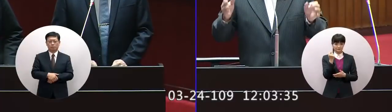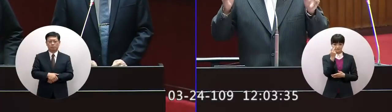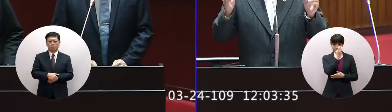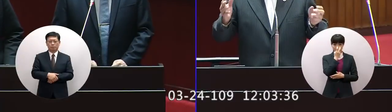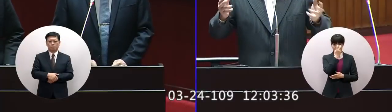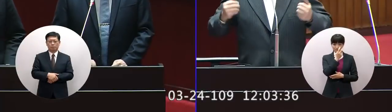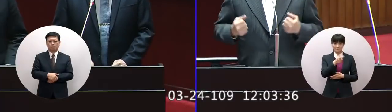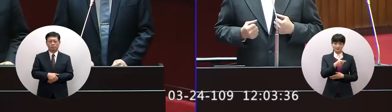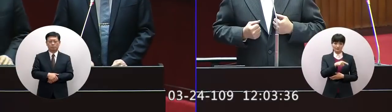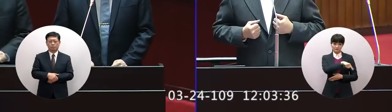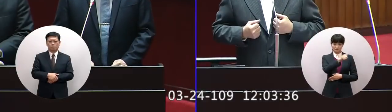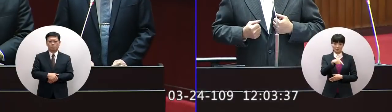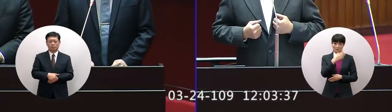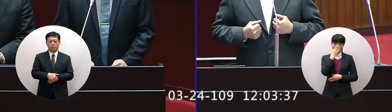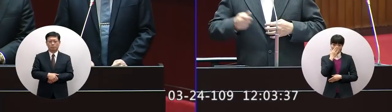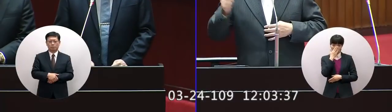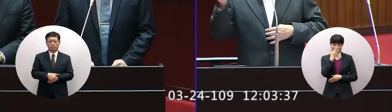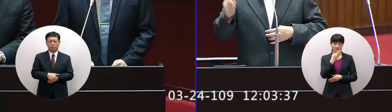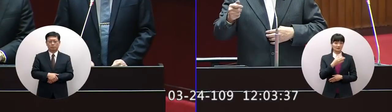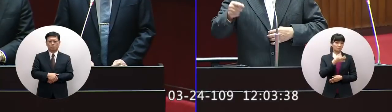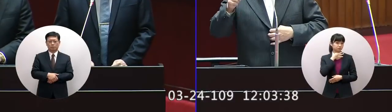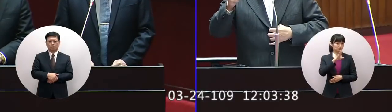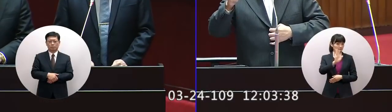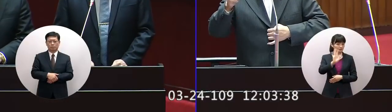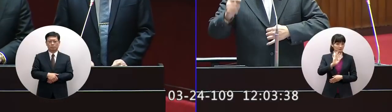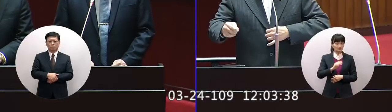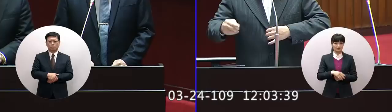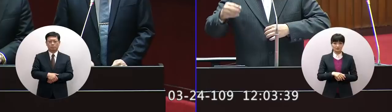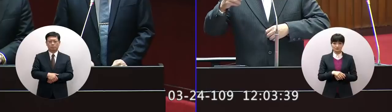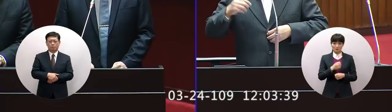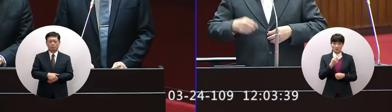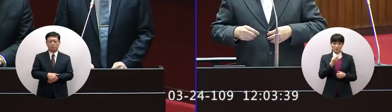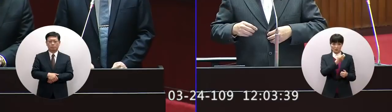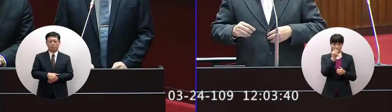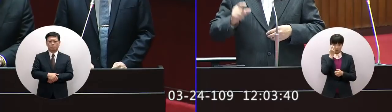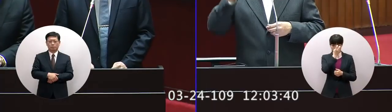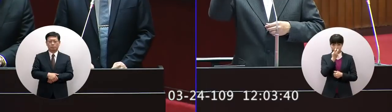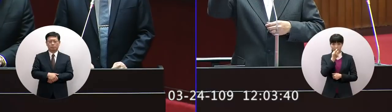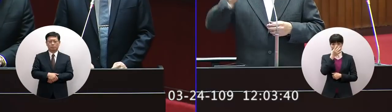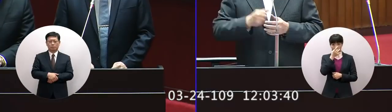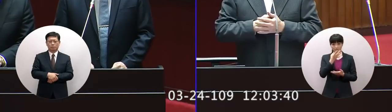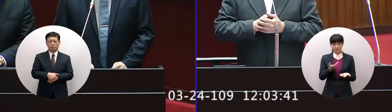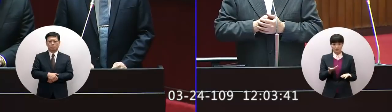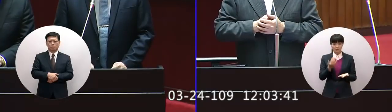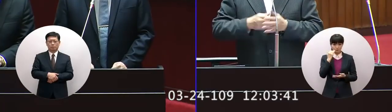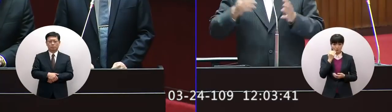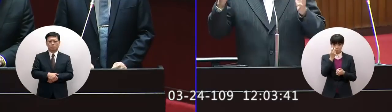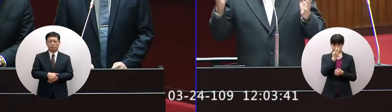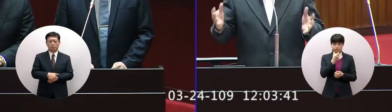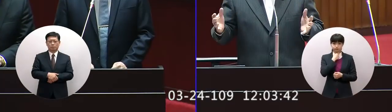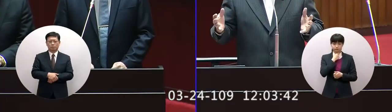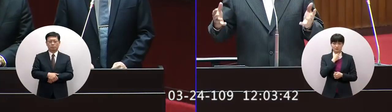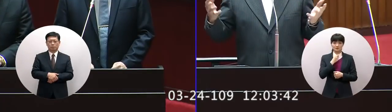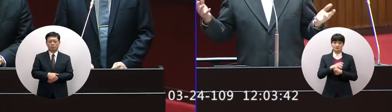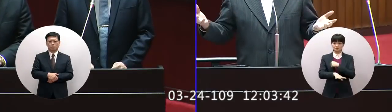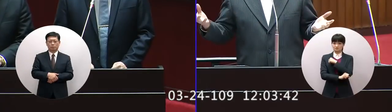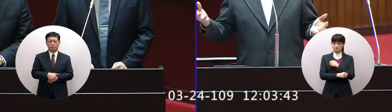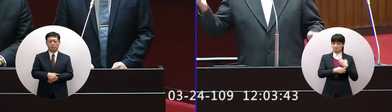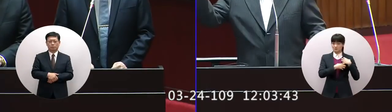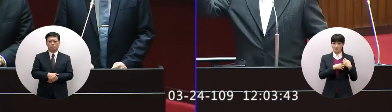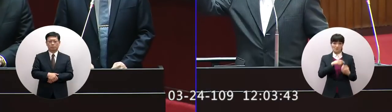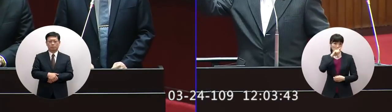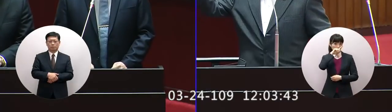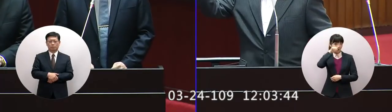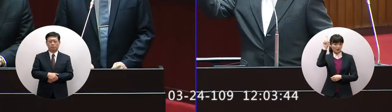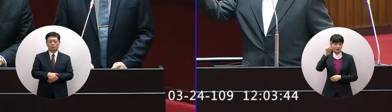管，管不动。为什么？我一管士兵基层军官就告你，然后管了也没有